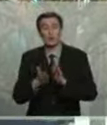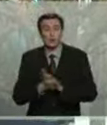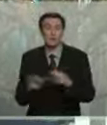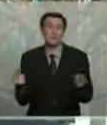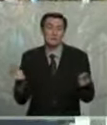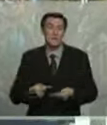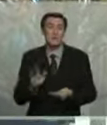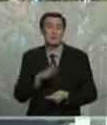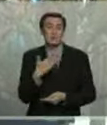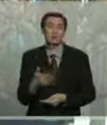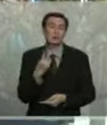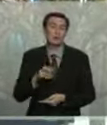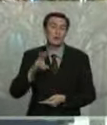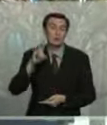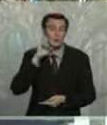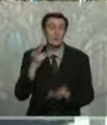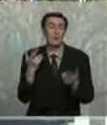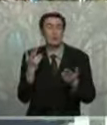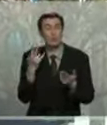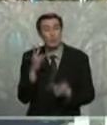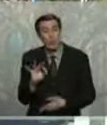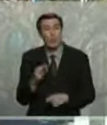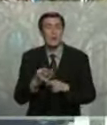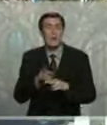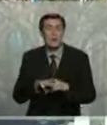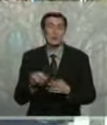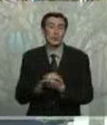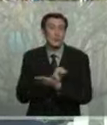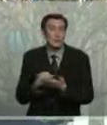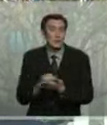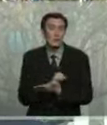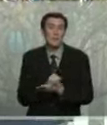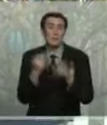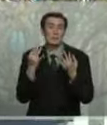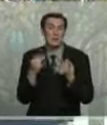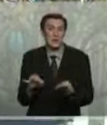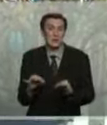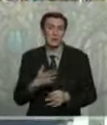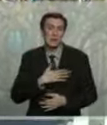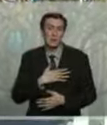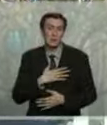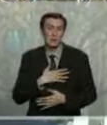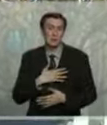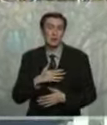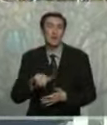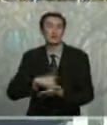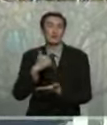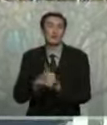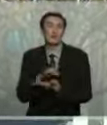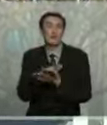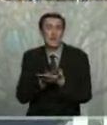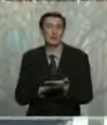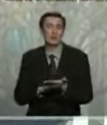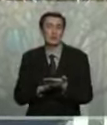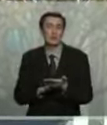двусторонние, многосторонние, но тем не менее этот документ, он позволяет как бы создавать основу